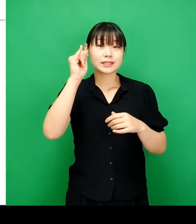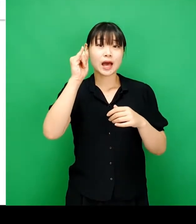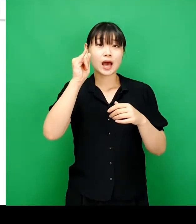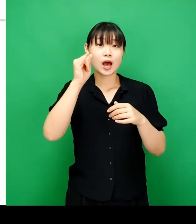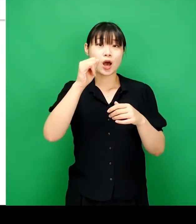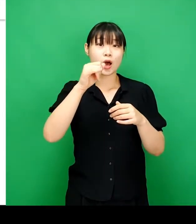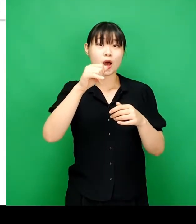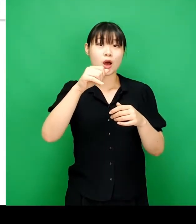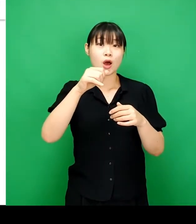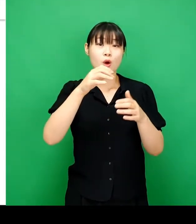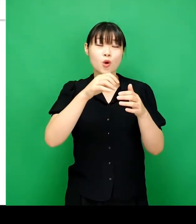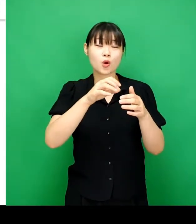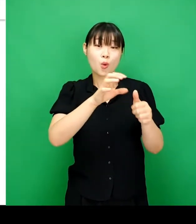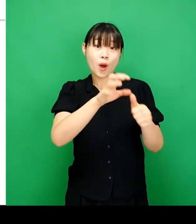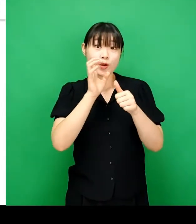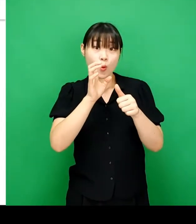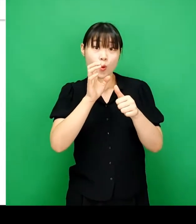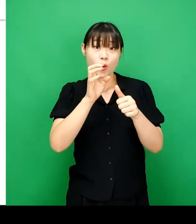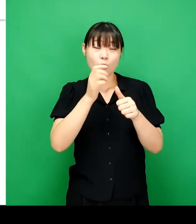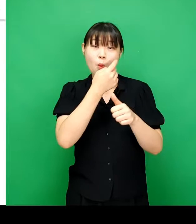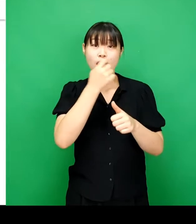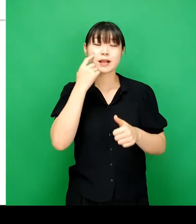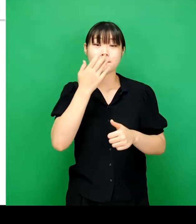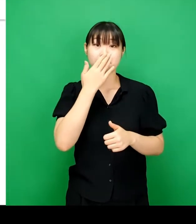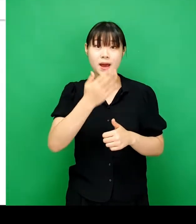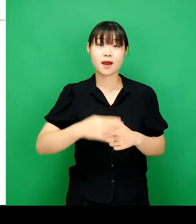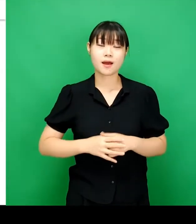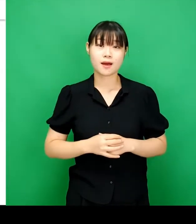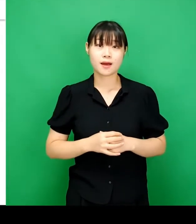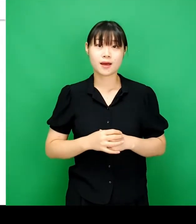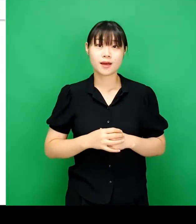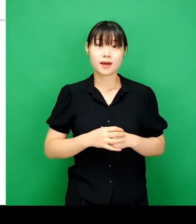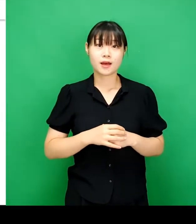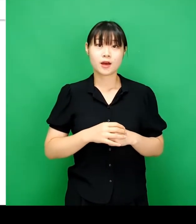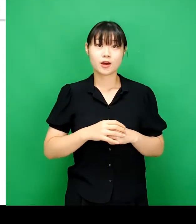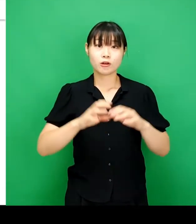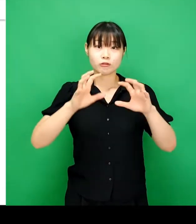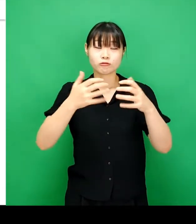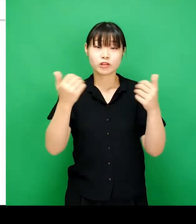엑스패스 검색어는 개발자 도구를 활용해 확인할 수 있습니다.